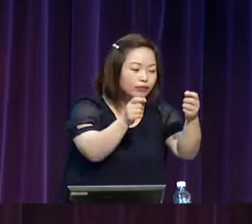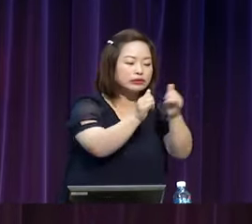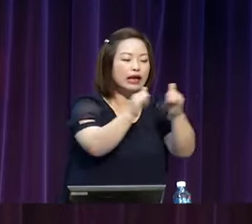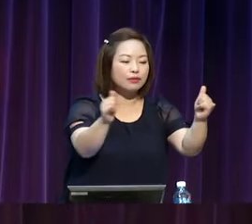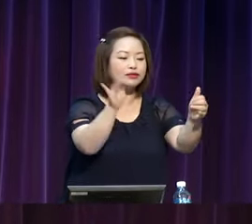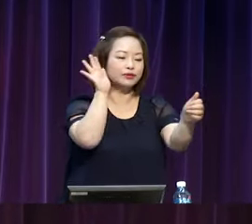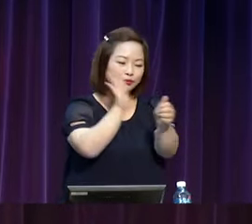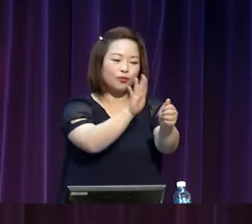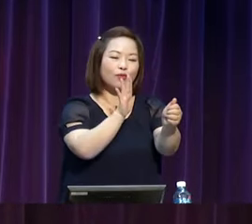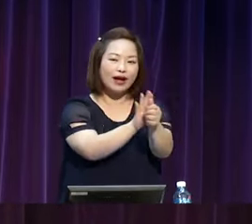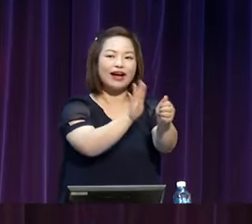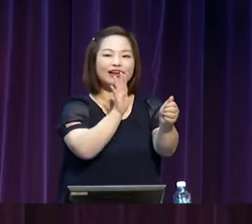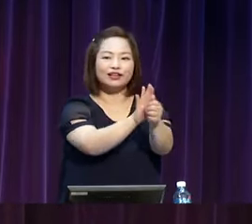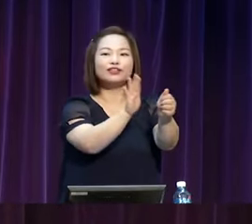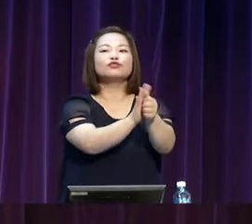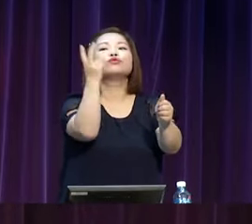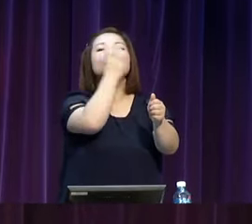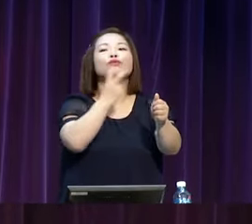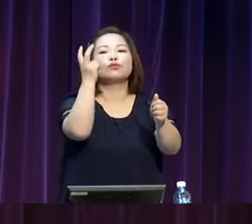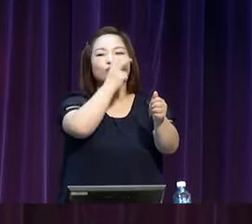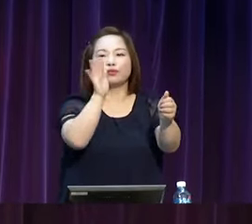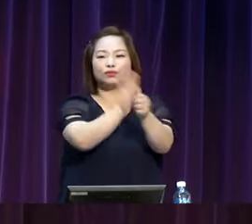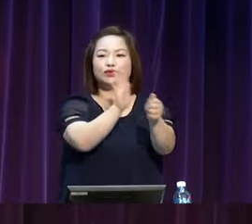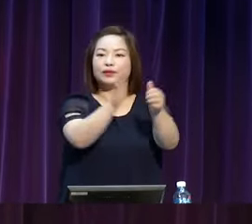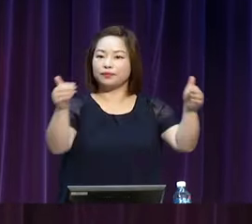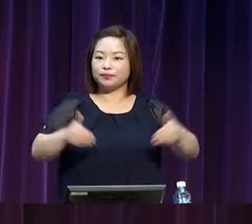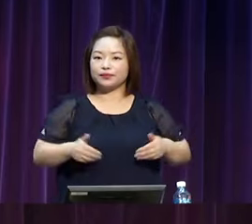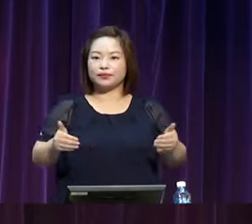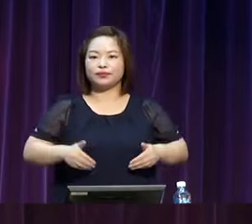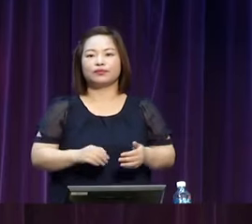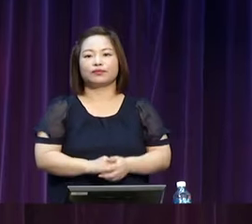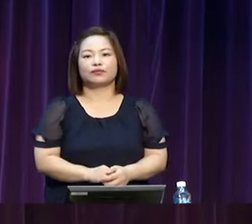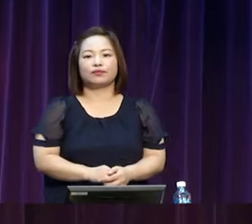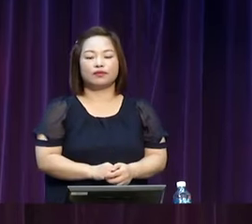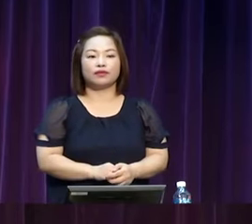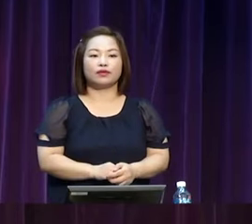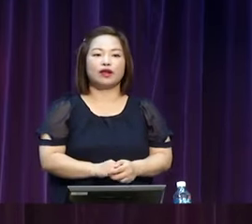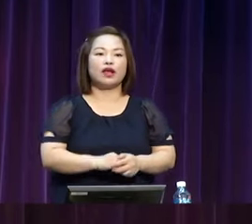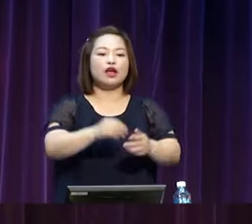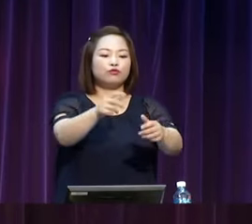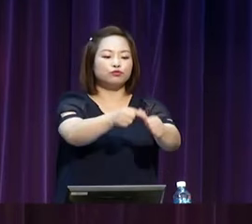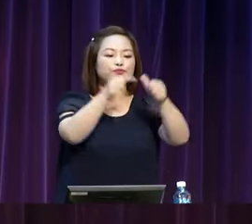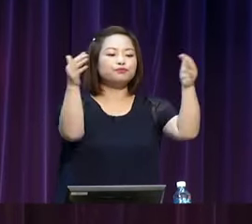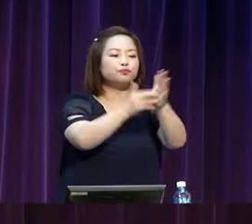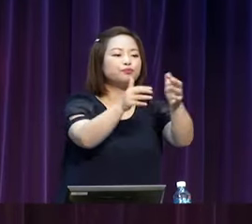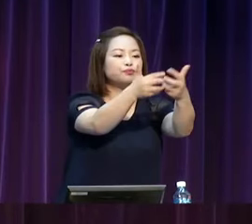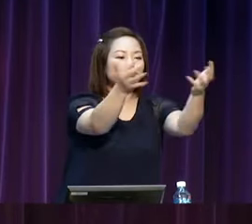가정처럼 이렇게 자리하고 있는 거예요. 그 가운데 우리가 있는 겁니다.